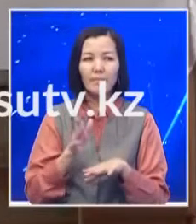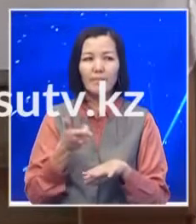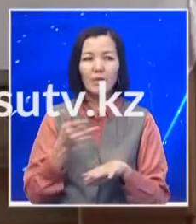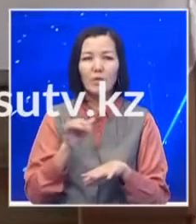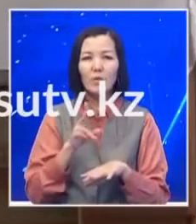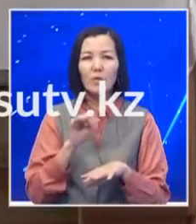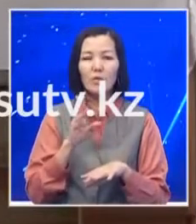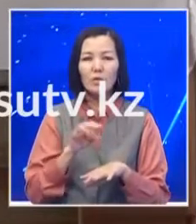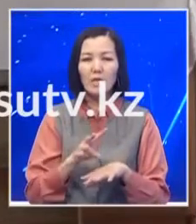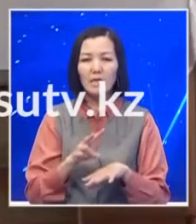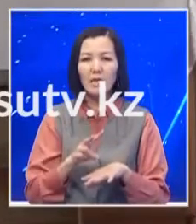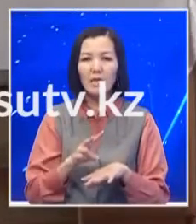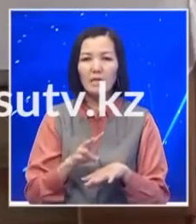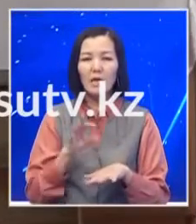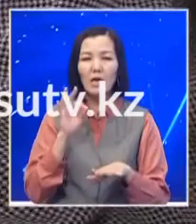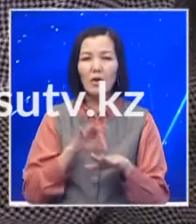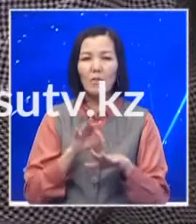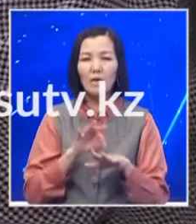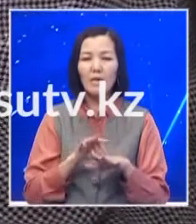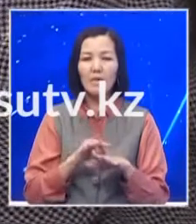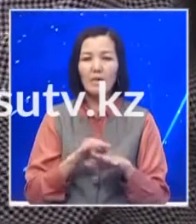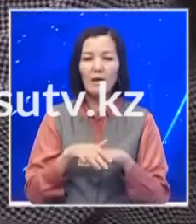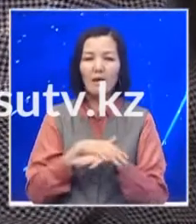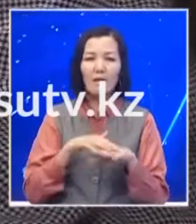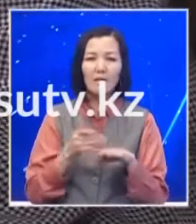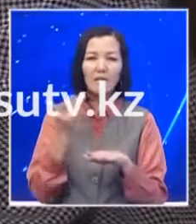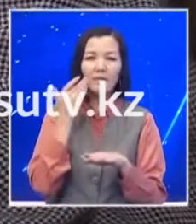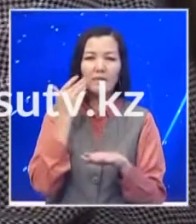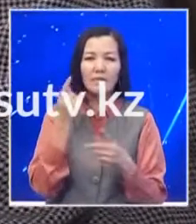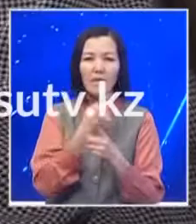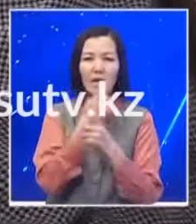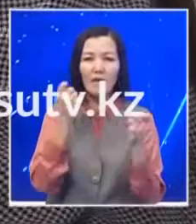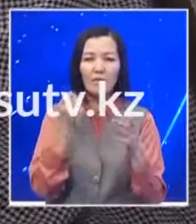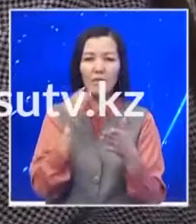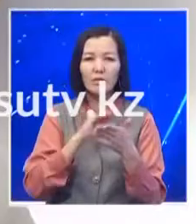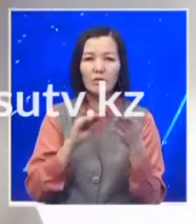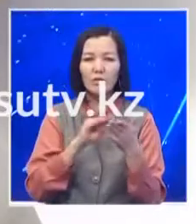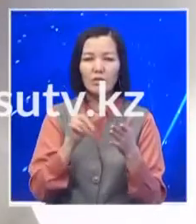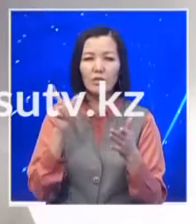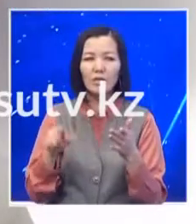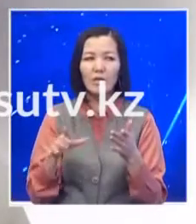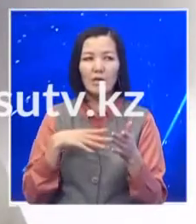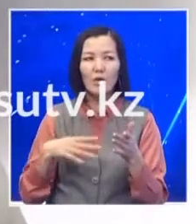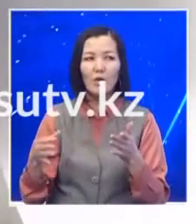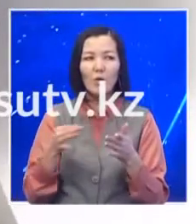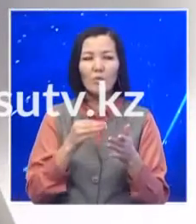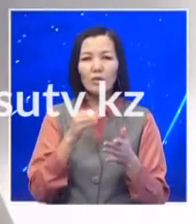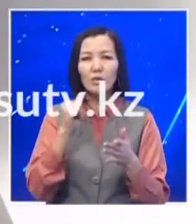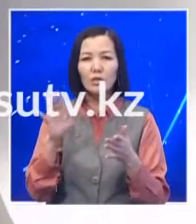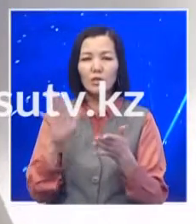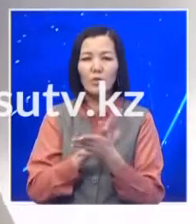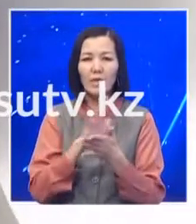Тұрсын пандемия кезінде індеттің ошағында жүріп, халықты ұдайы ақпараттандырған тілшілердің бірі. Ол облыстық Жетісу